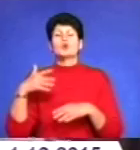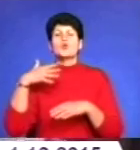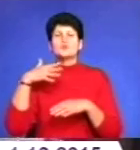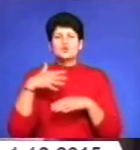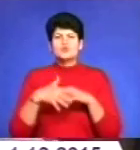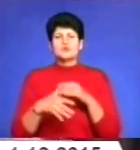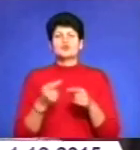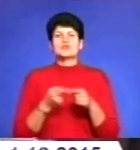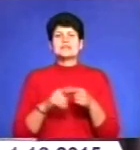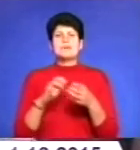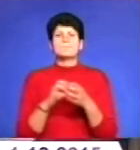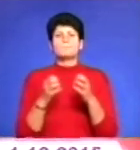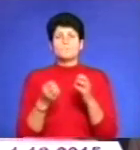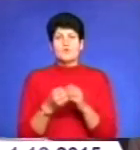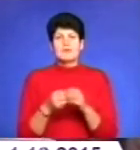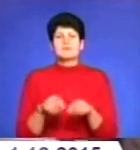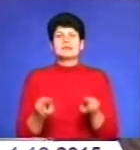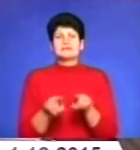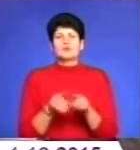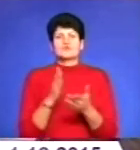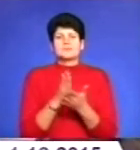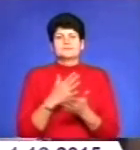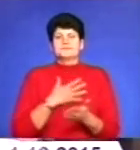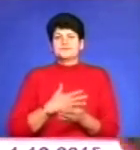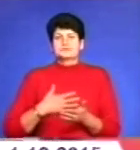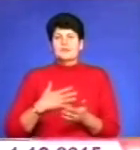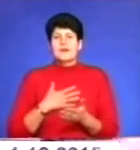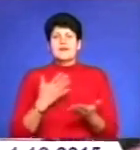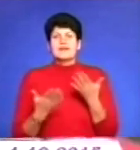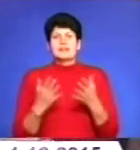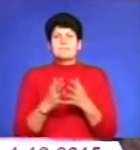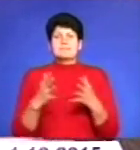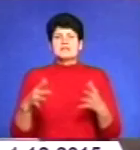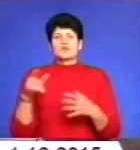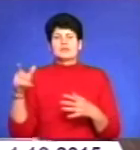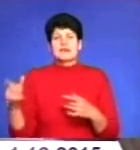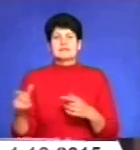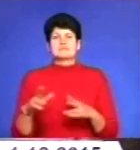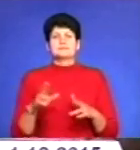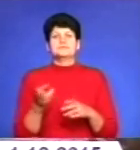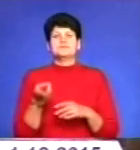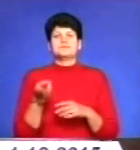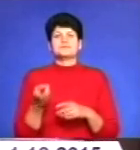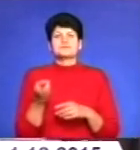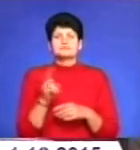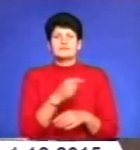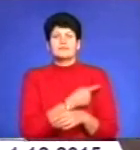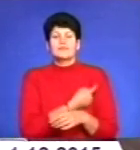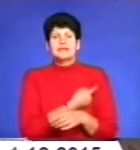ця проблема їх також має хвилювати. Але більшість людей завжди звертається саме в медицину,